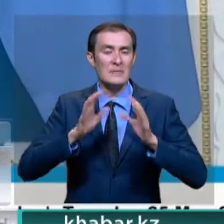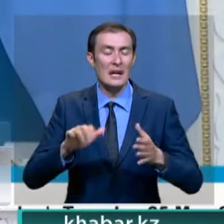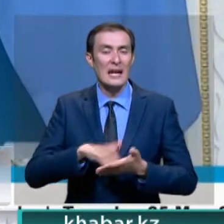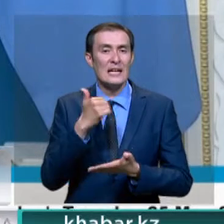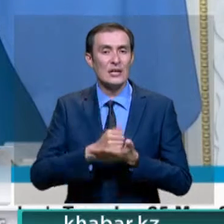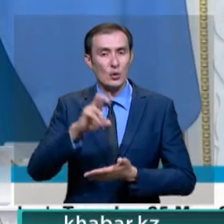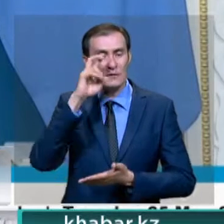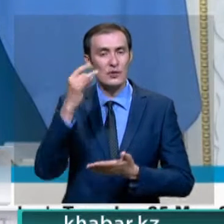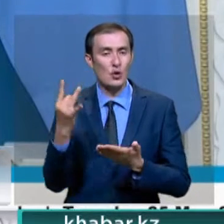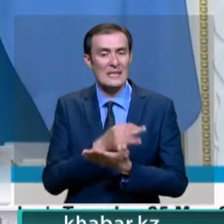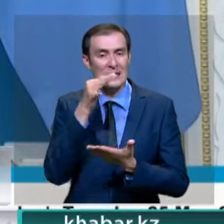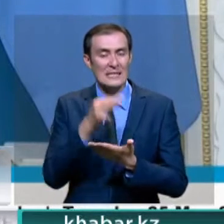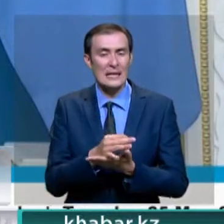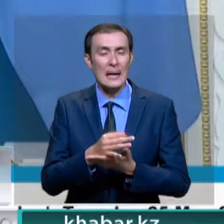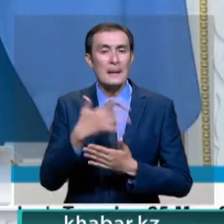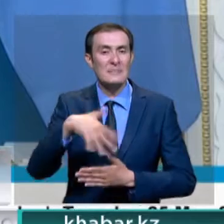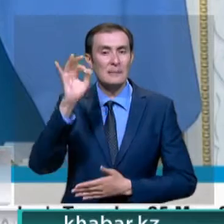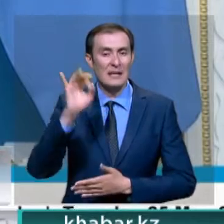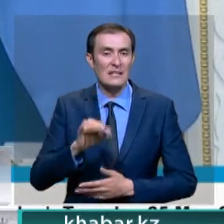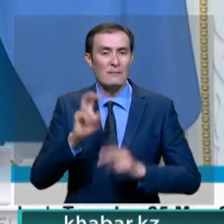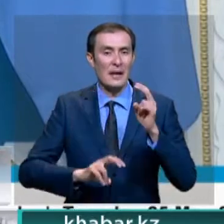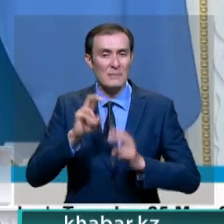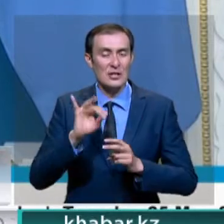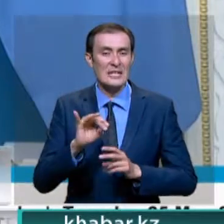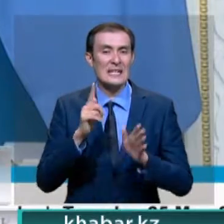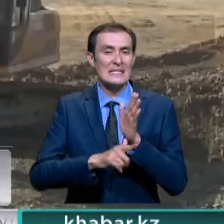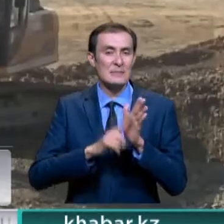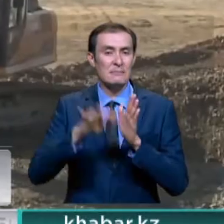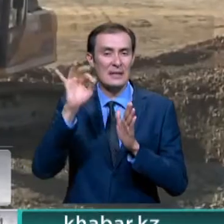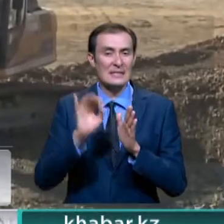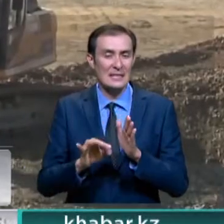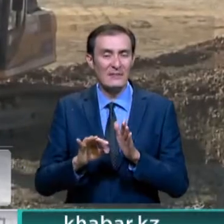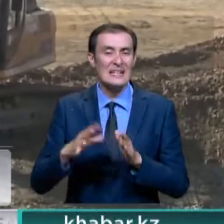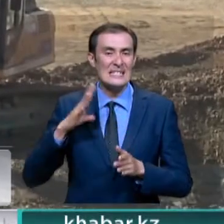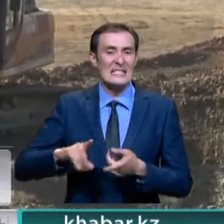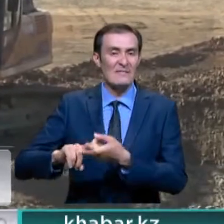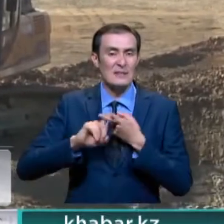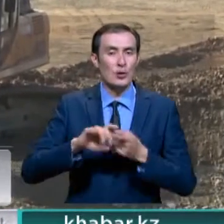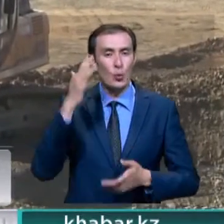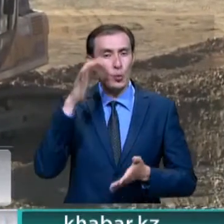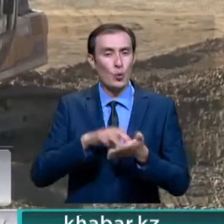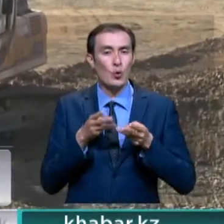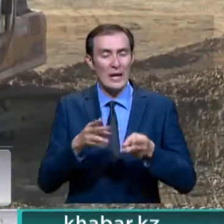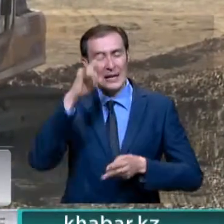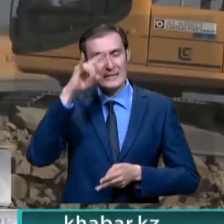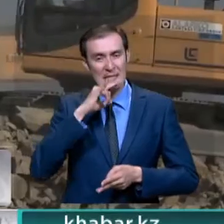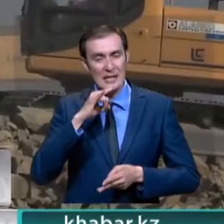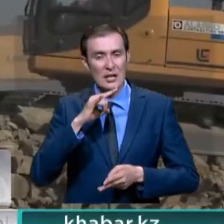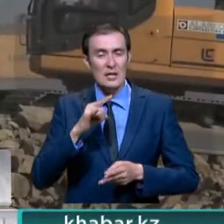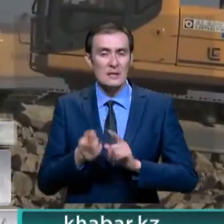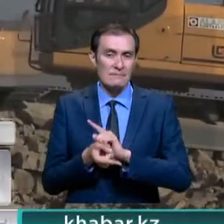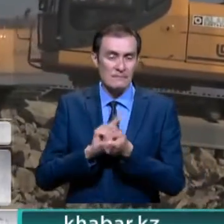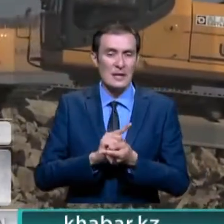Лидер страны еще раз отметил, почти наполовину промышленный и на 70% зависимый от угля Казахстан твердо идет по